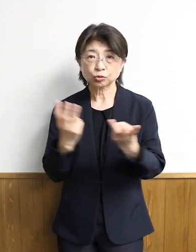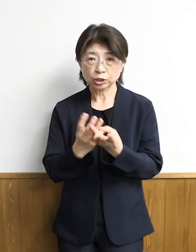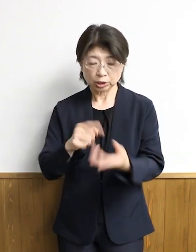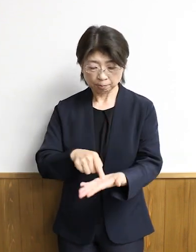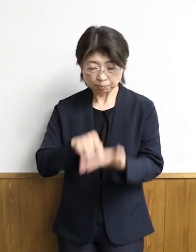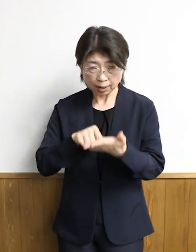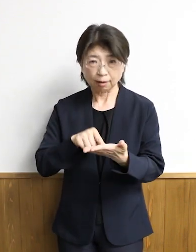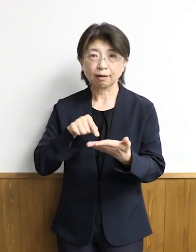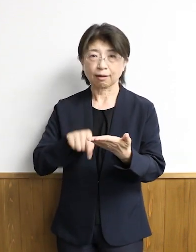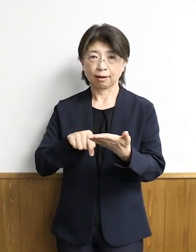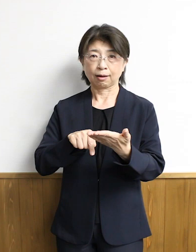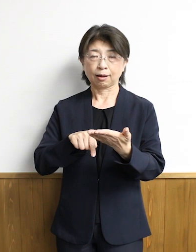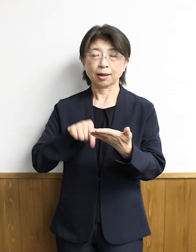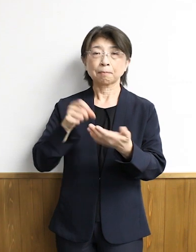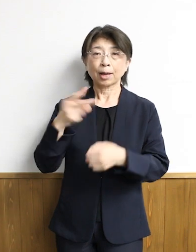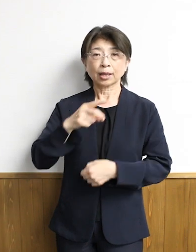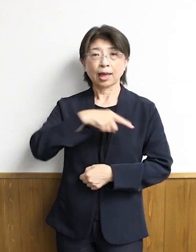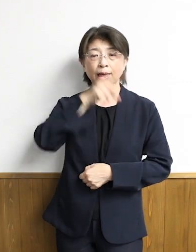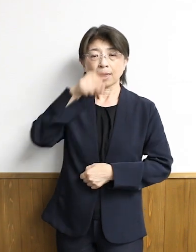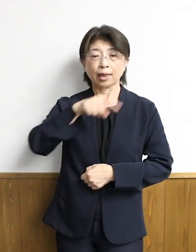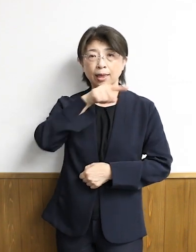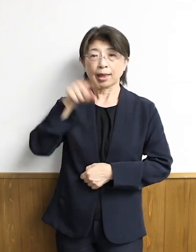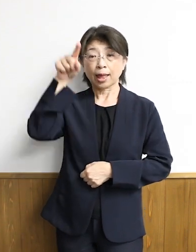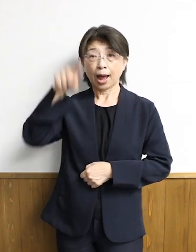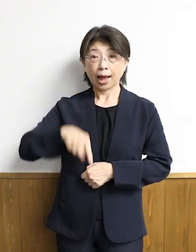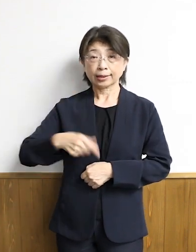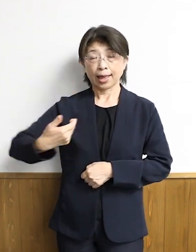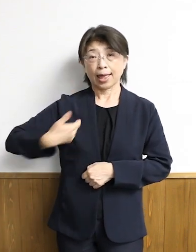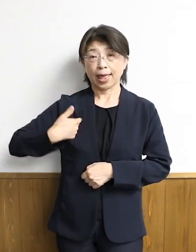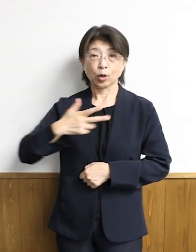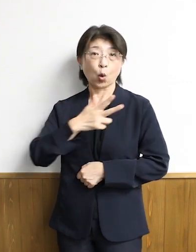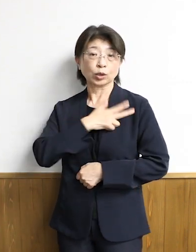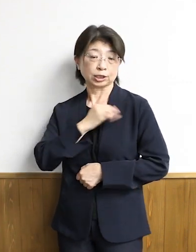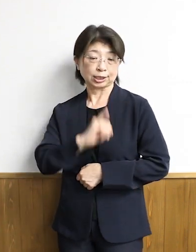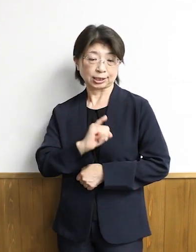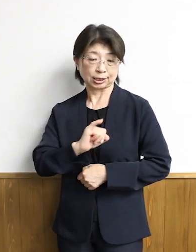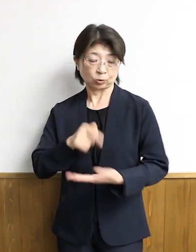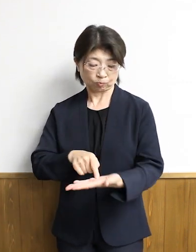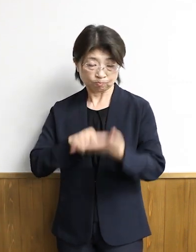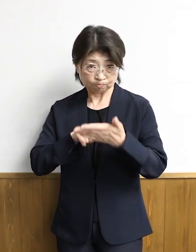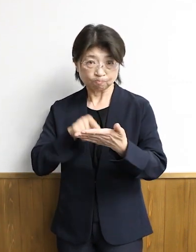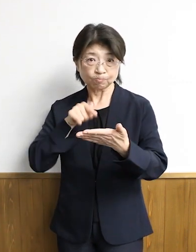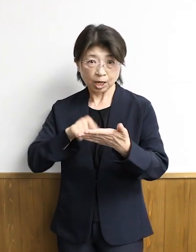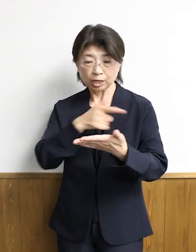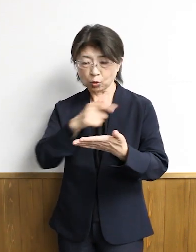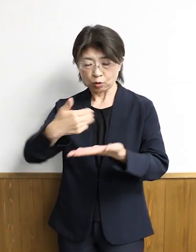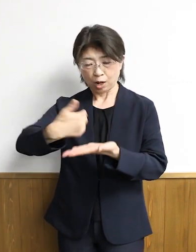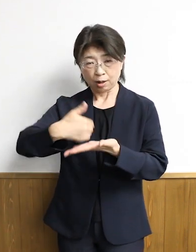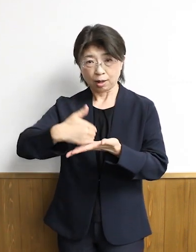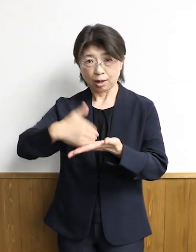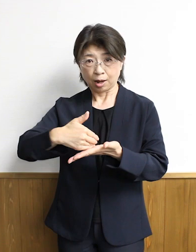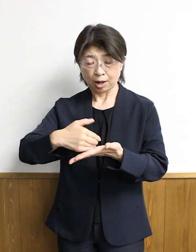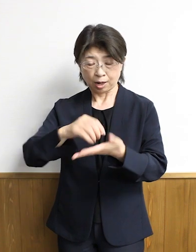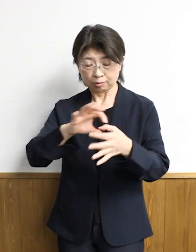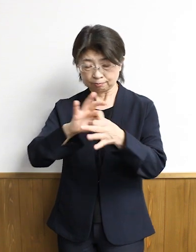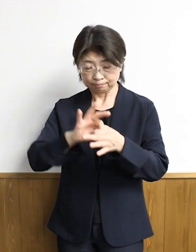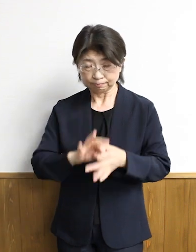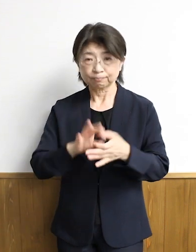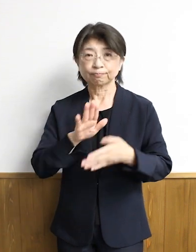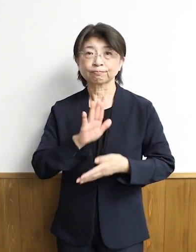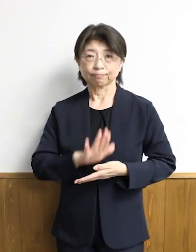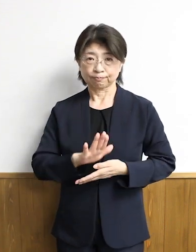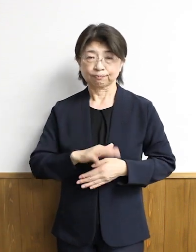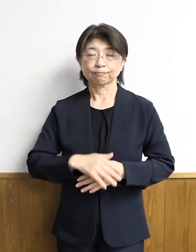AI栄養士による食事アドバイスを受けることで食事改善を目指すものでございます